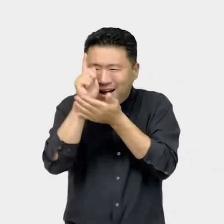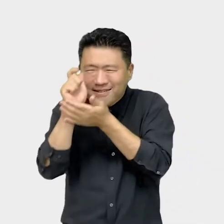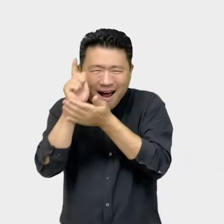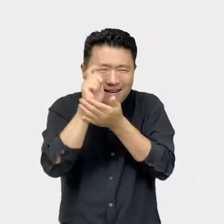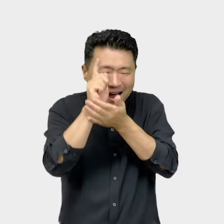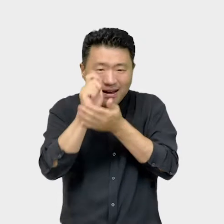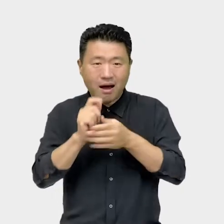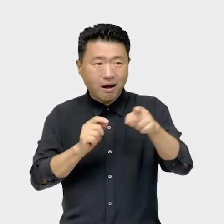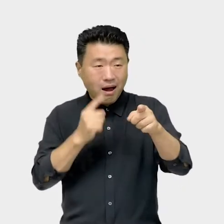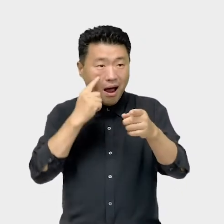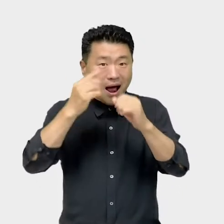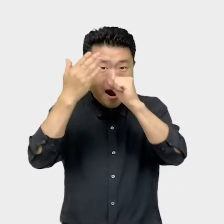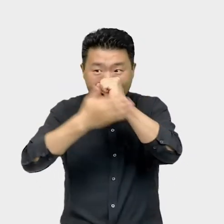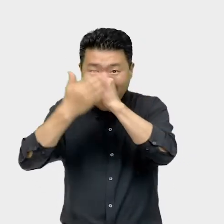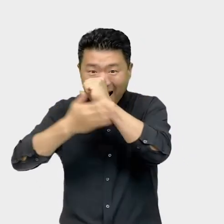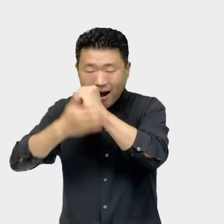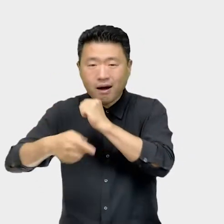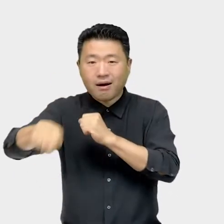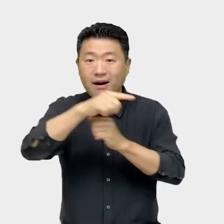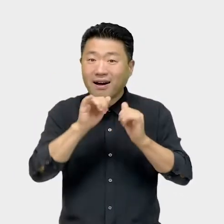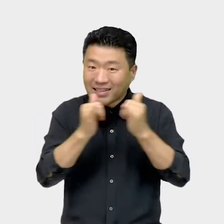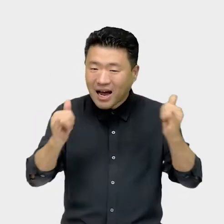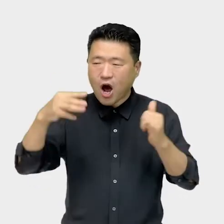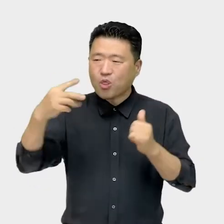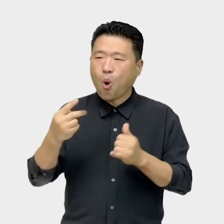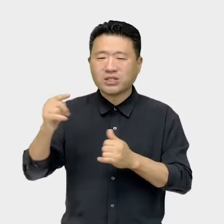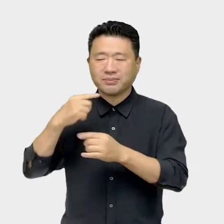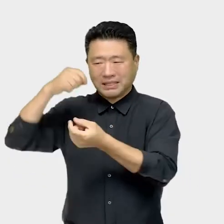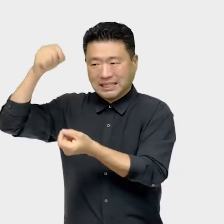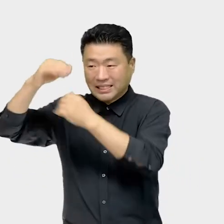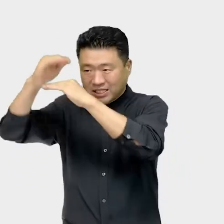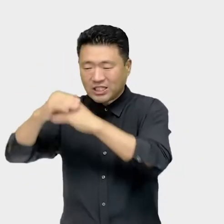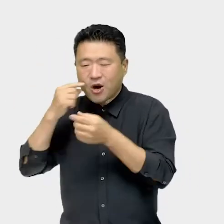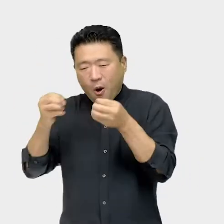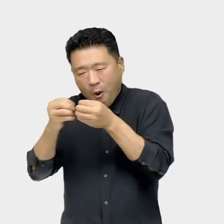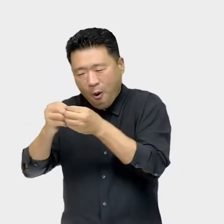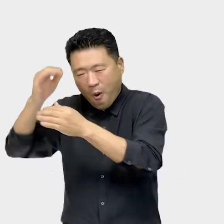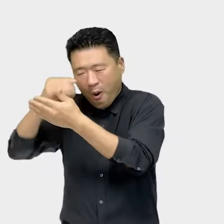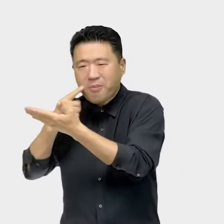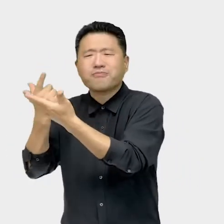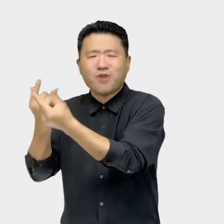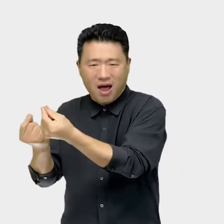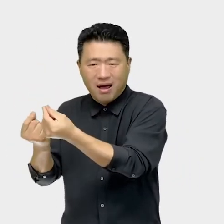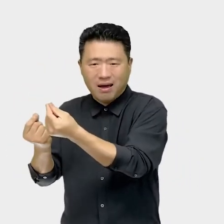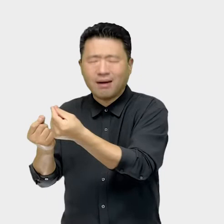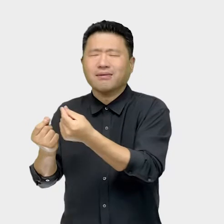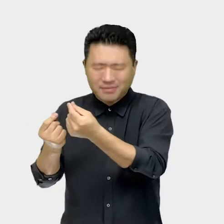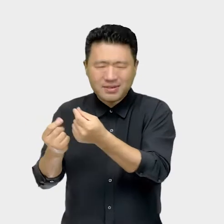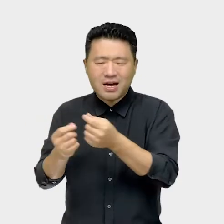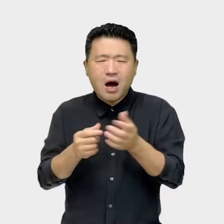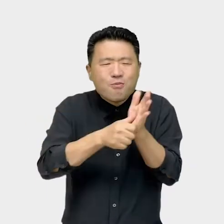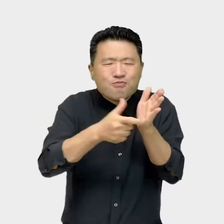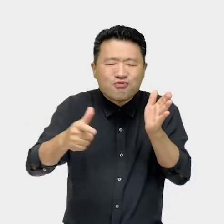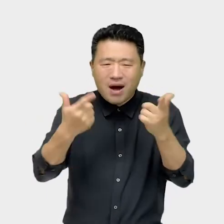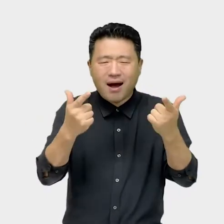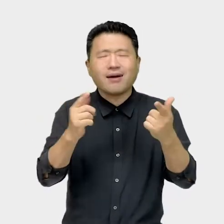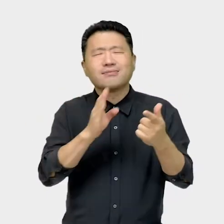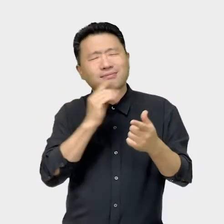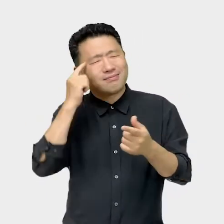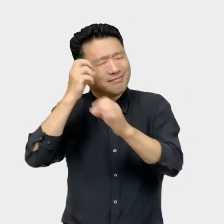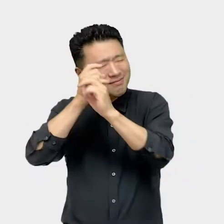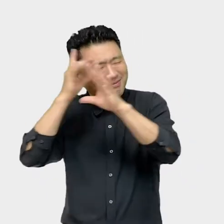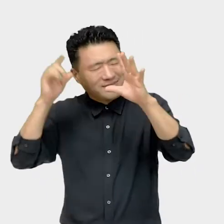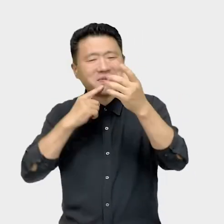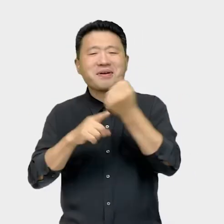누른다. 그렇게 포착한 러시아의 시민들은 도스토옙스키의 소설 속 인물들처럼 물질보다는 영혼의 영역에 가까워 보인다.